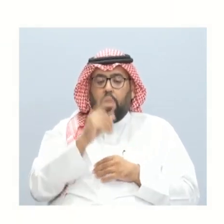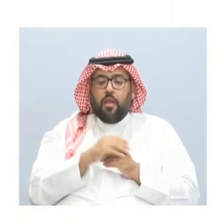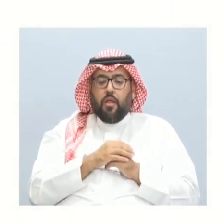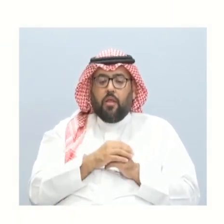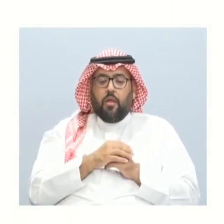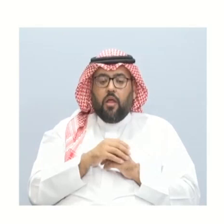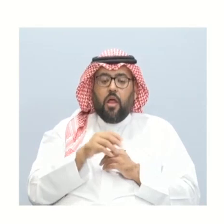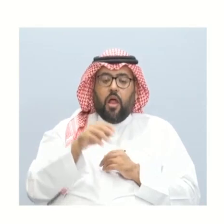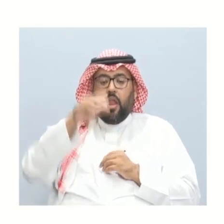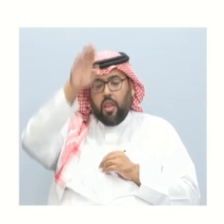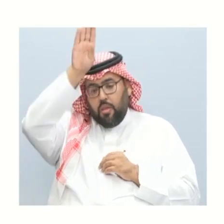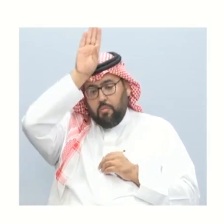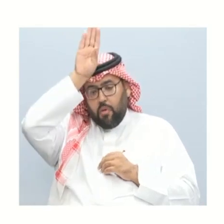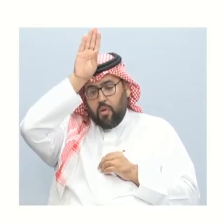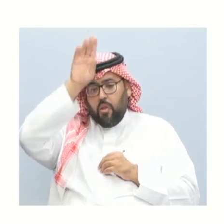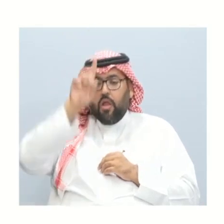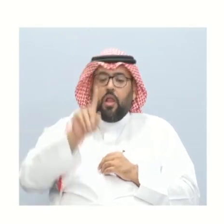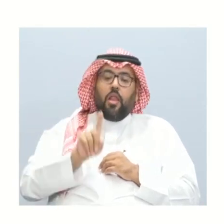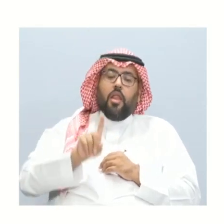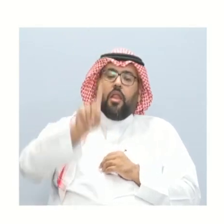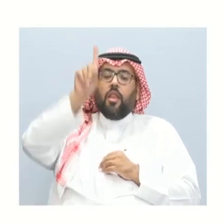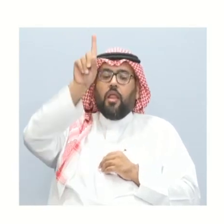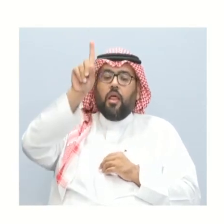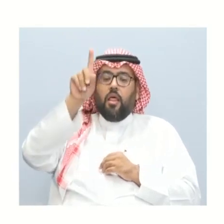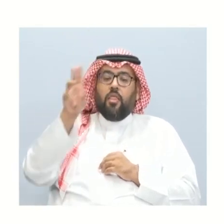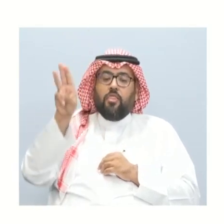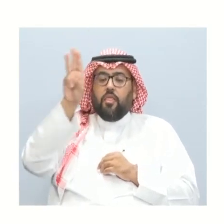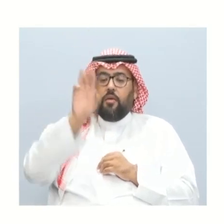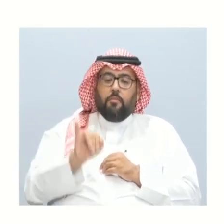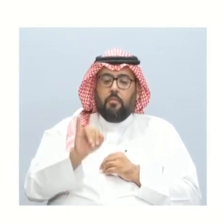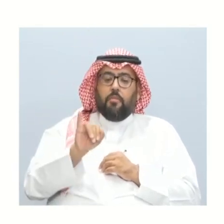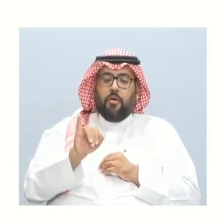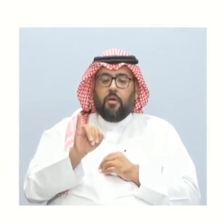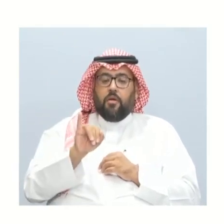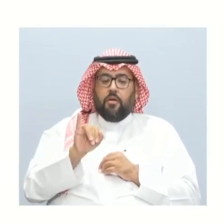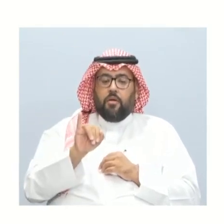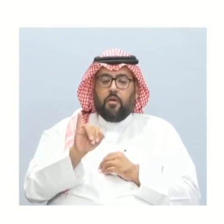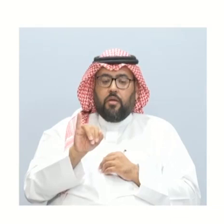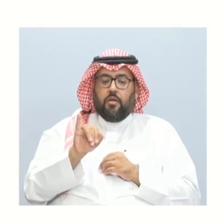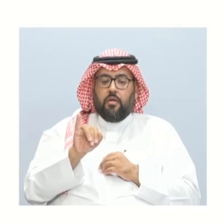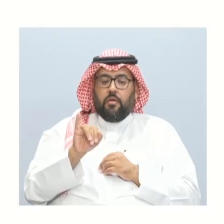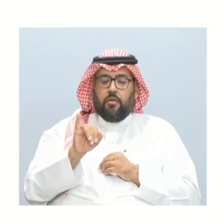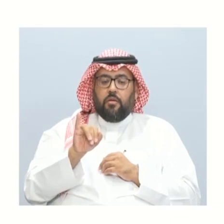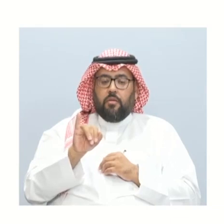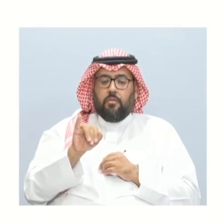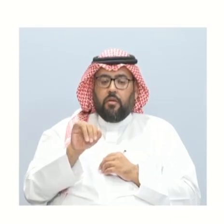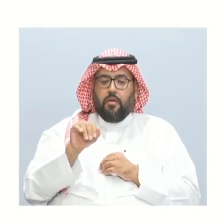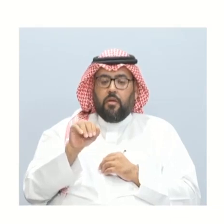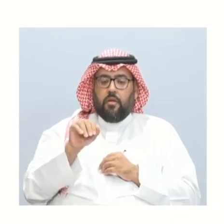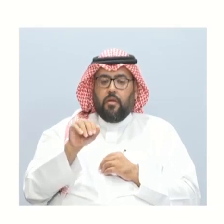الملك لله ثم لعبدي العزيز ابن ابن عبد الرحمن